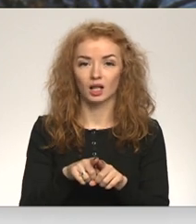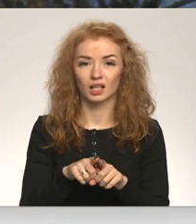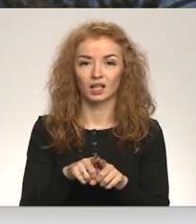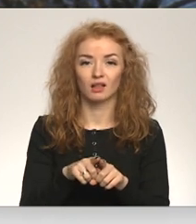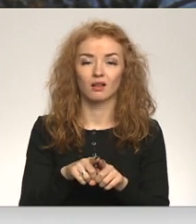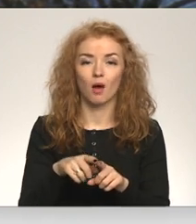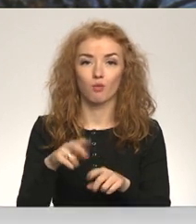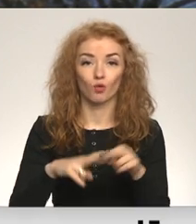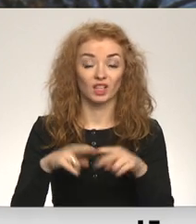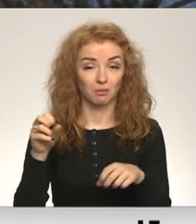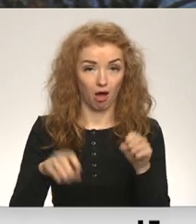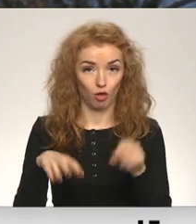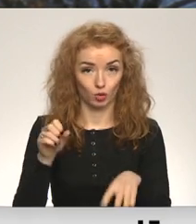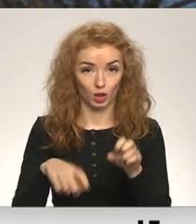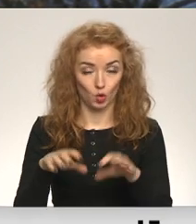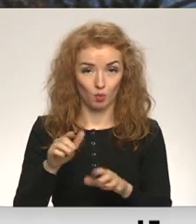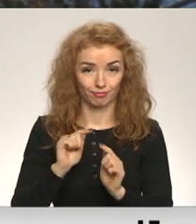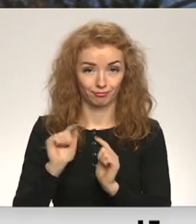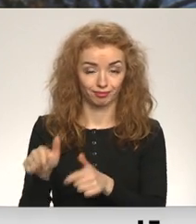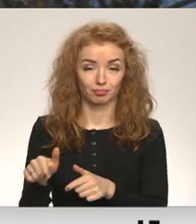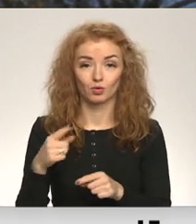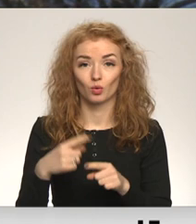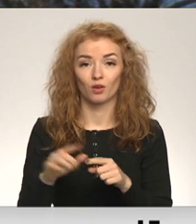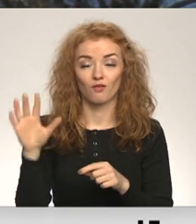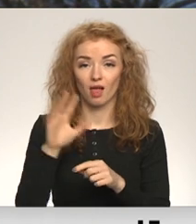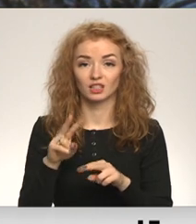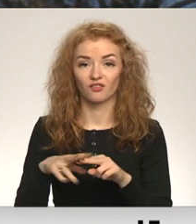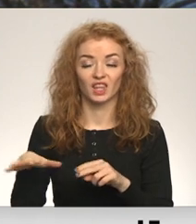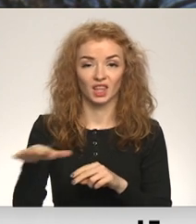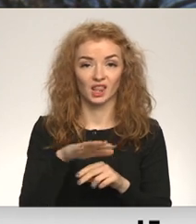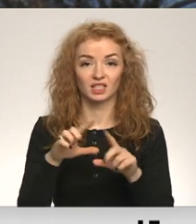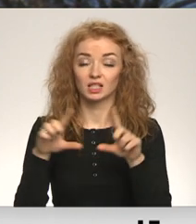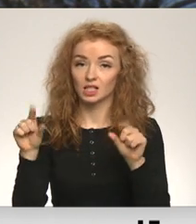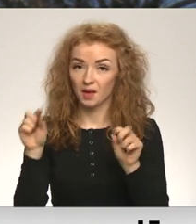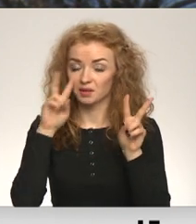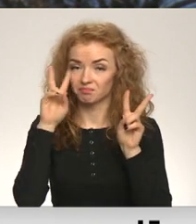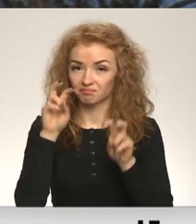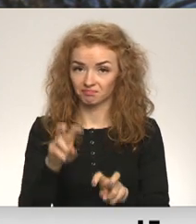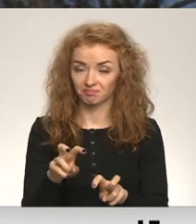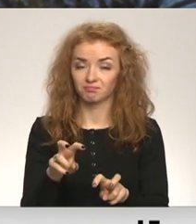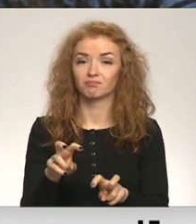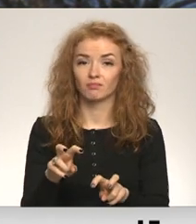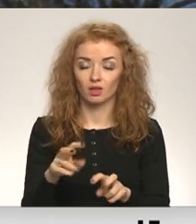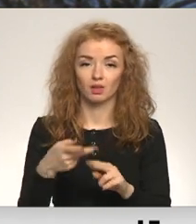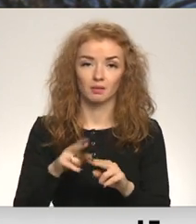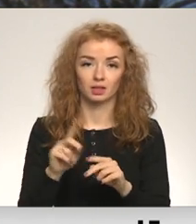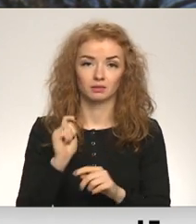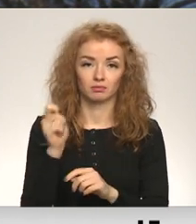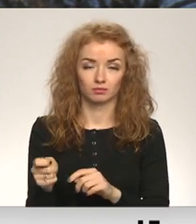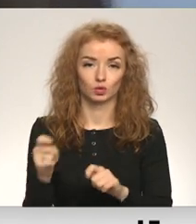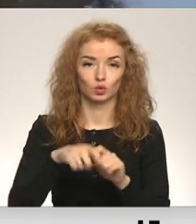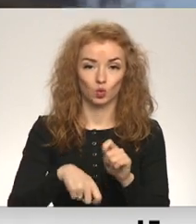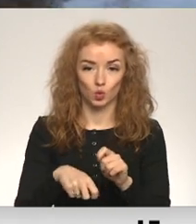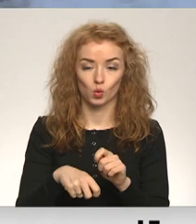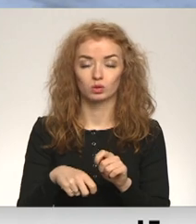būvniecības atkritumi. Līdz ar to valsts vides dienests izvērtējot savas kompetences ietveros ir piemērojis arī administratīvo